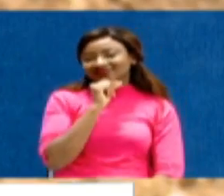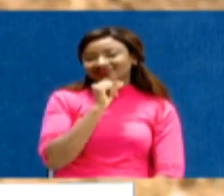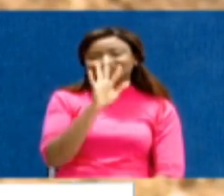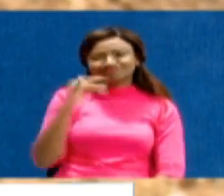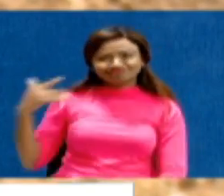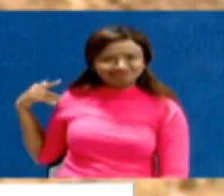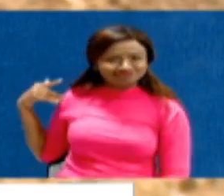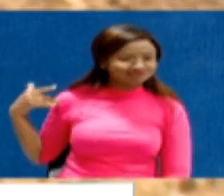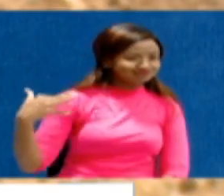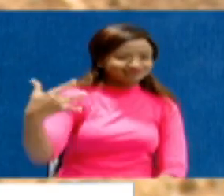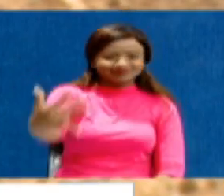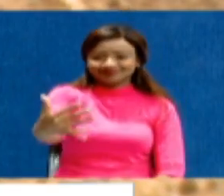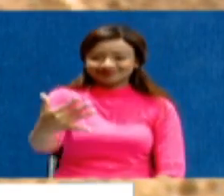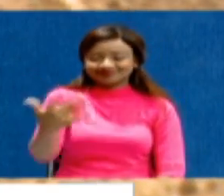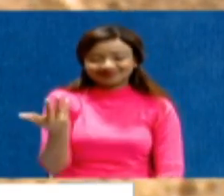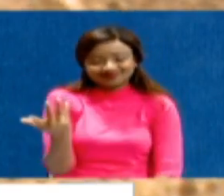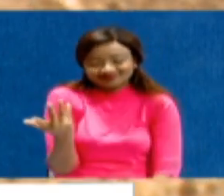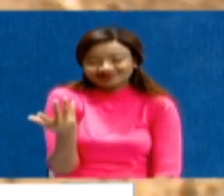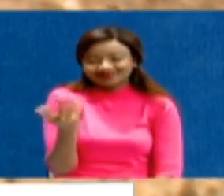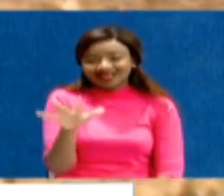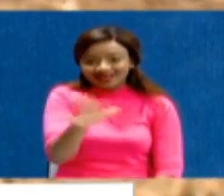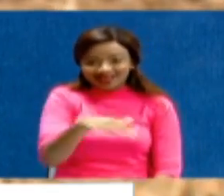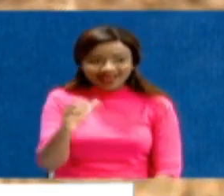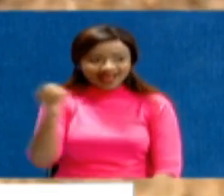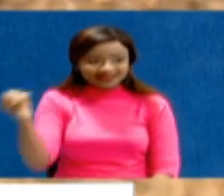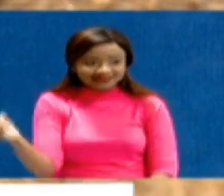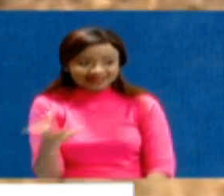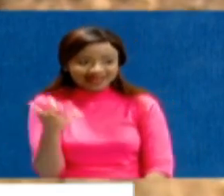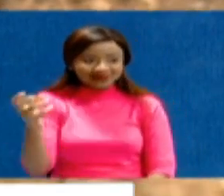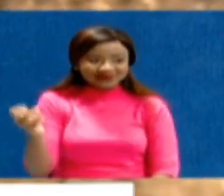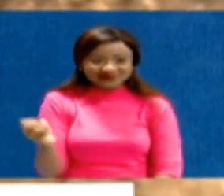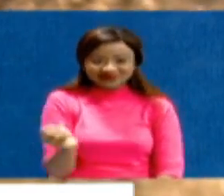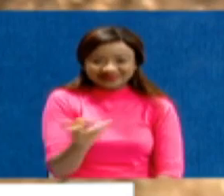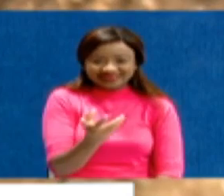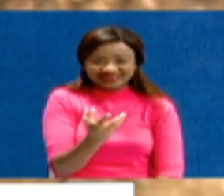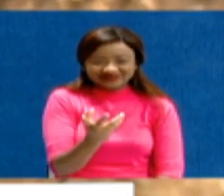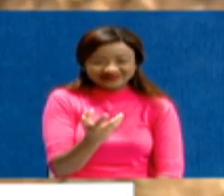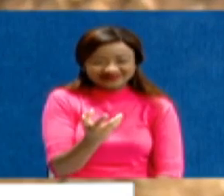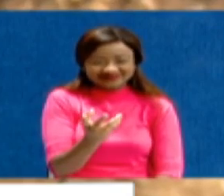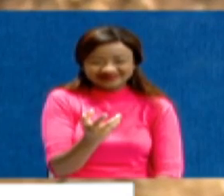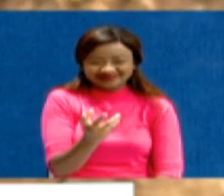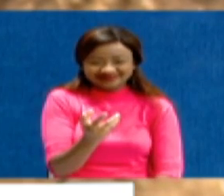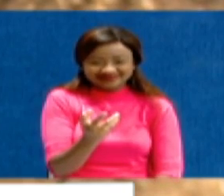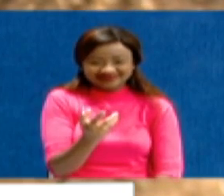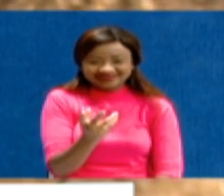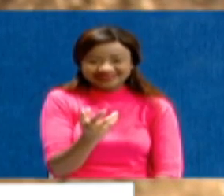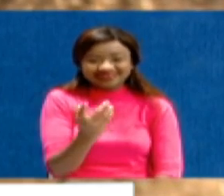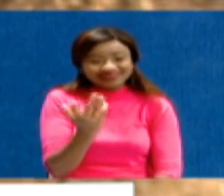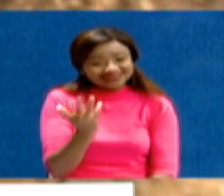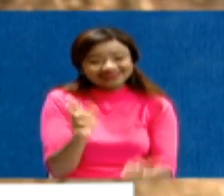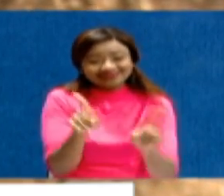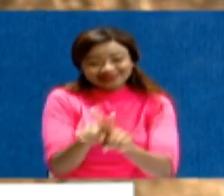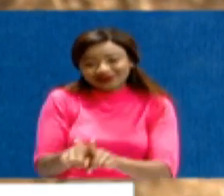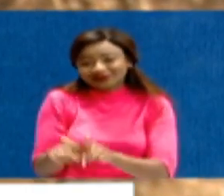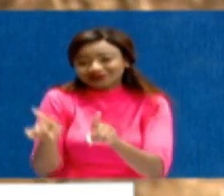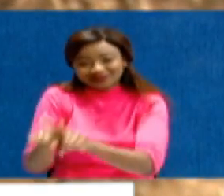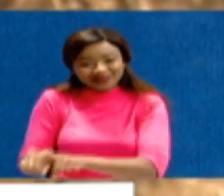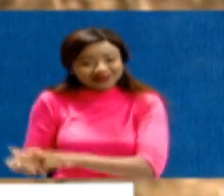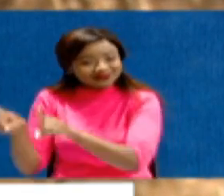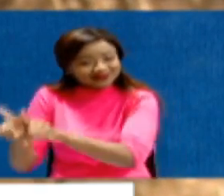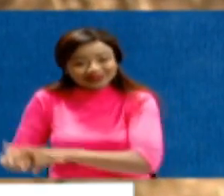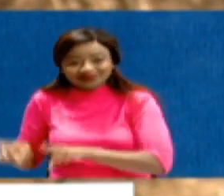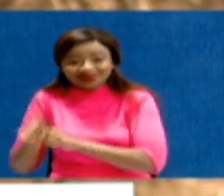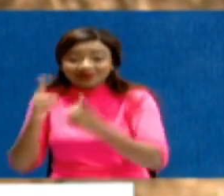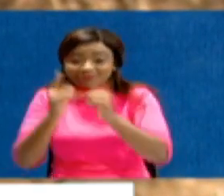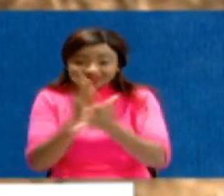semi za mitaa ya mabanda sawa na semi za kale zimekuwa ni zile zile. Lakini kuna wale ambao lengo lao ni kubadilisha semi